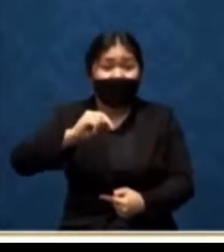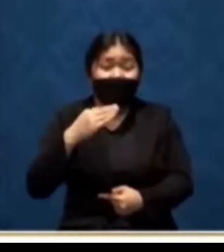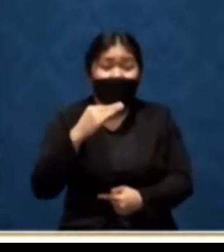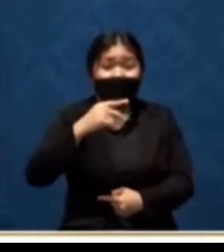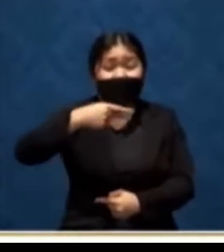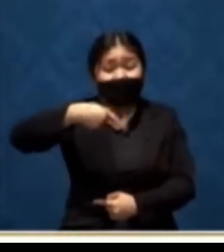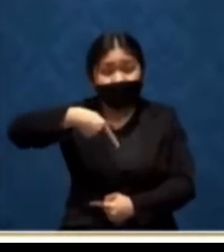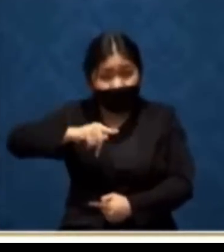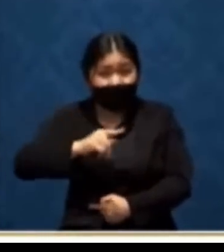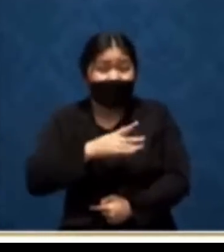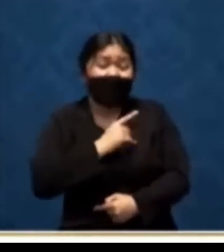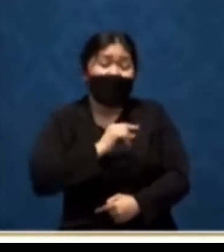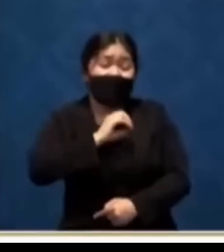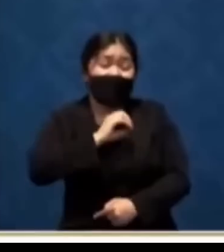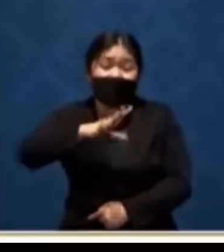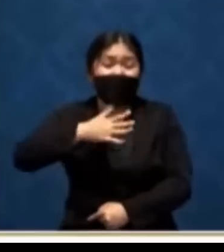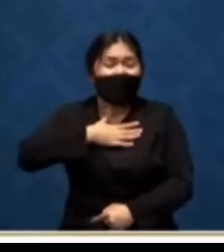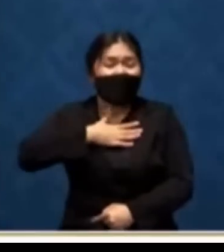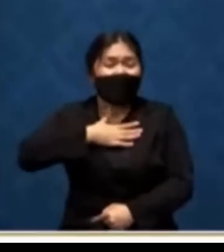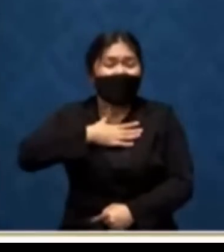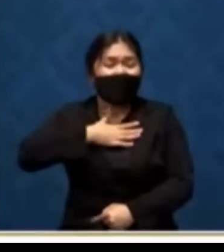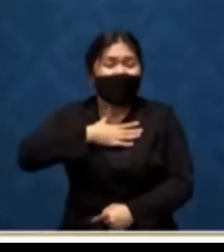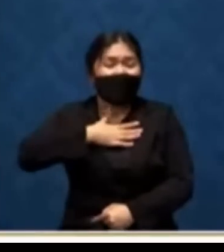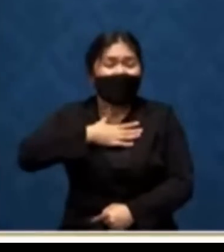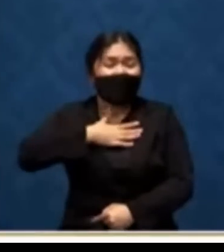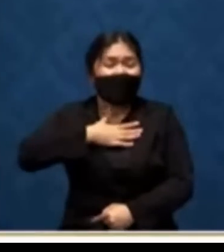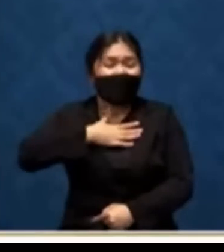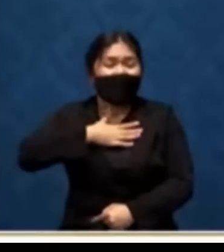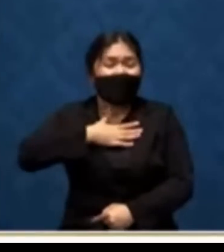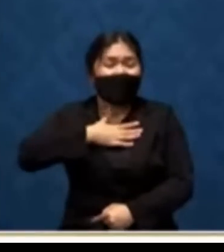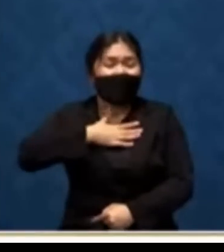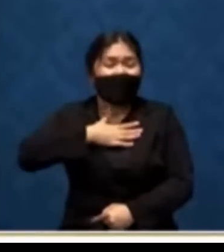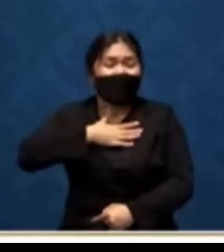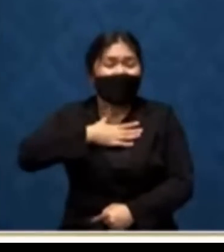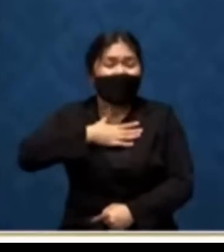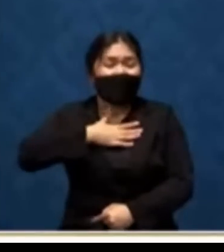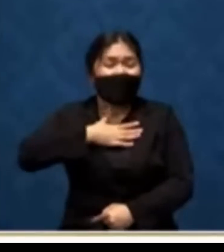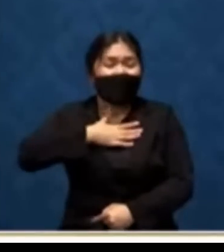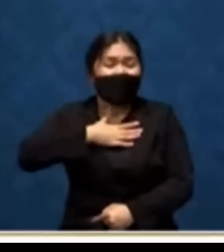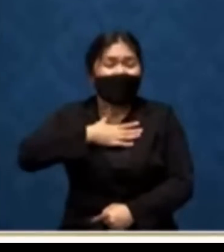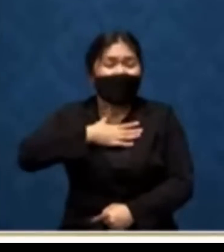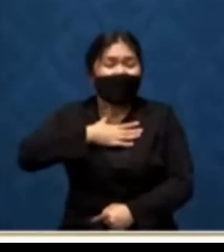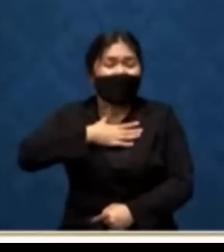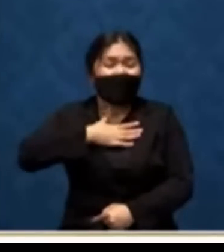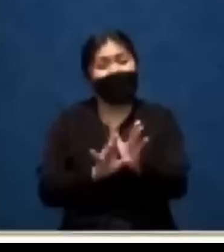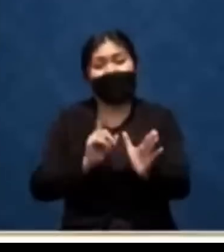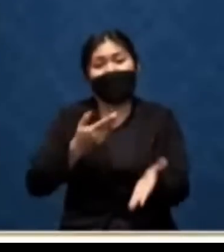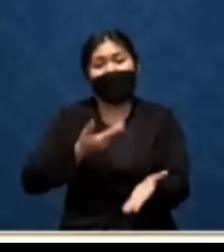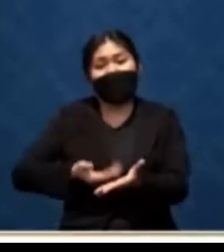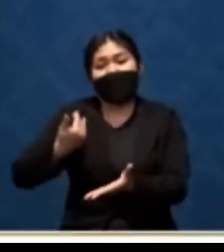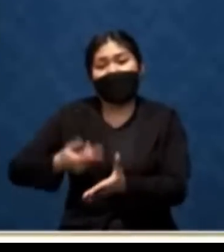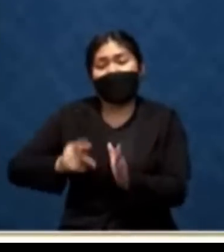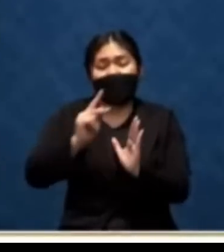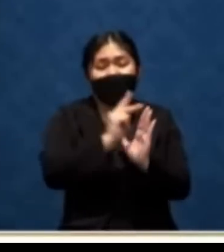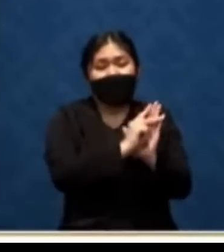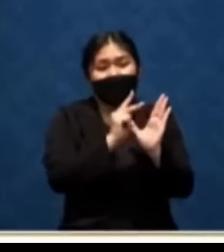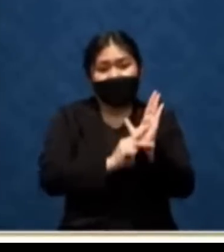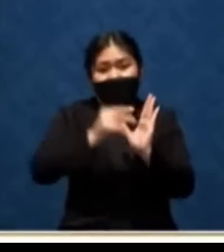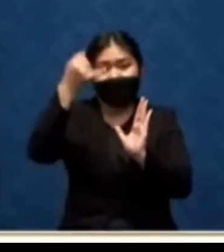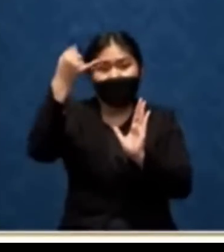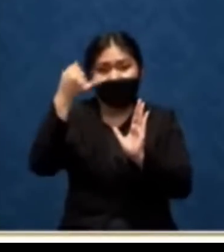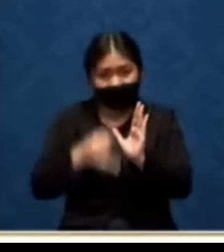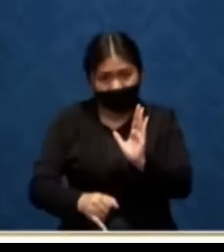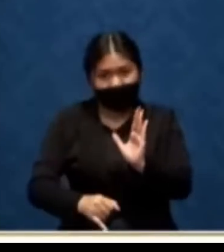แล้วสุดท้ายก็ร่ำรวยขึ้นมาบนพฤติกรรมที่ผิดกฎหมายสารพัด เห็นแล้วใช่ไหมครับว่ามันอันตรายขนาด